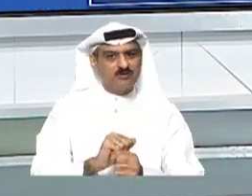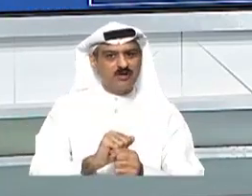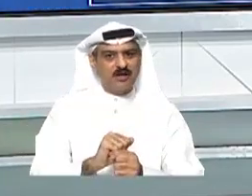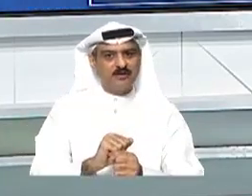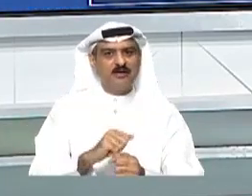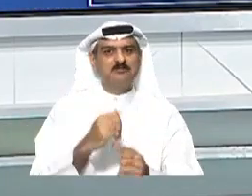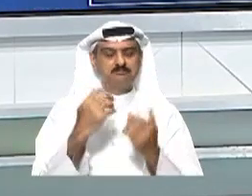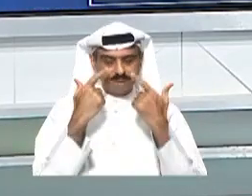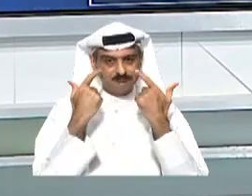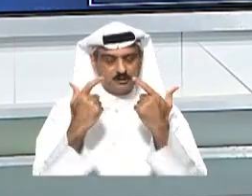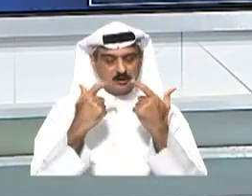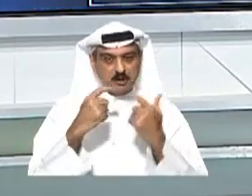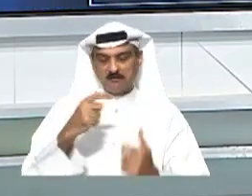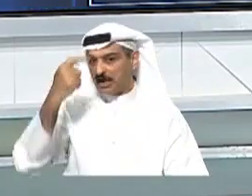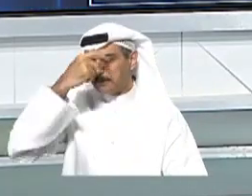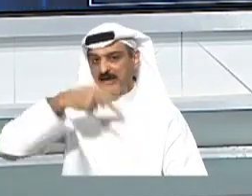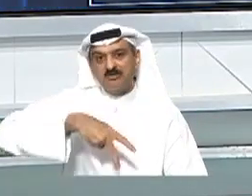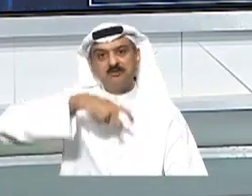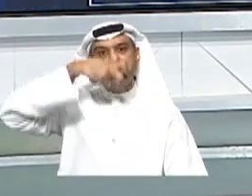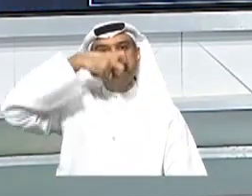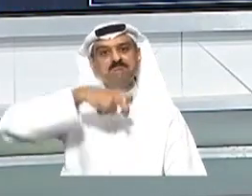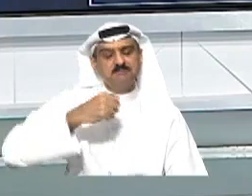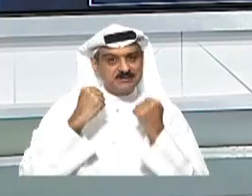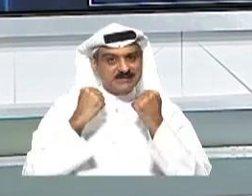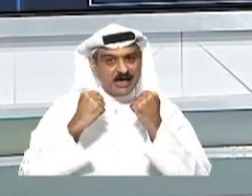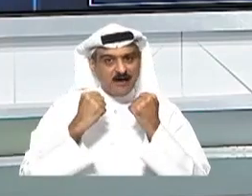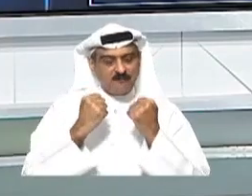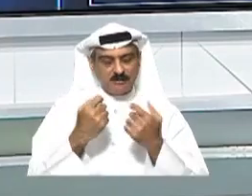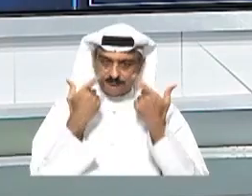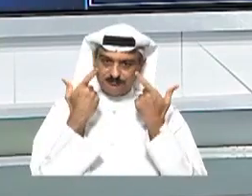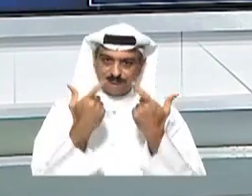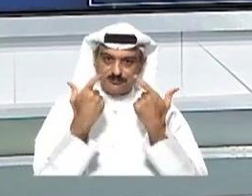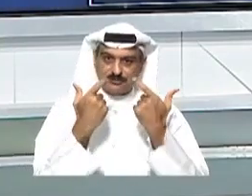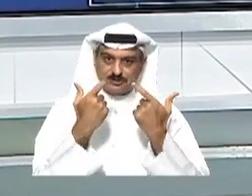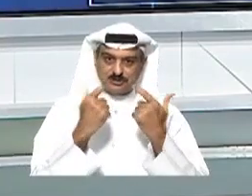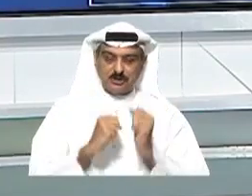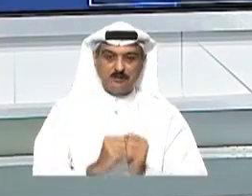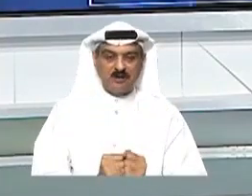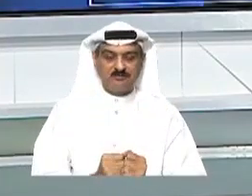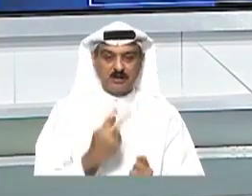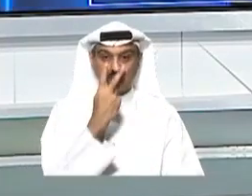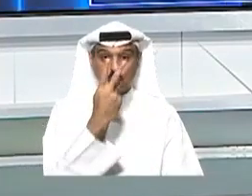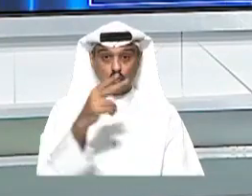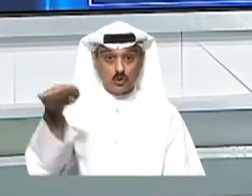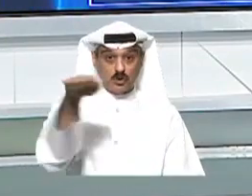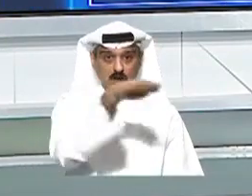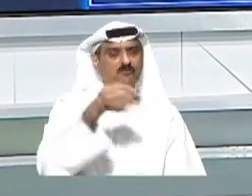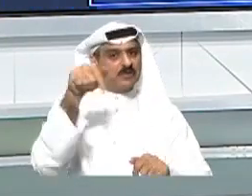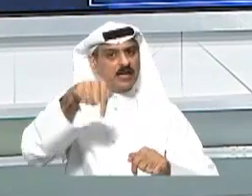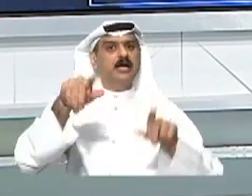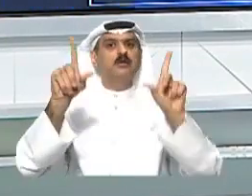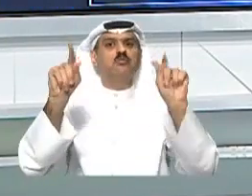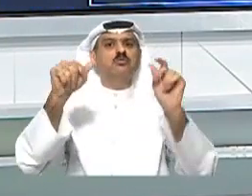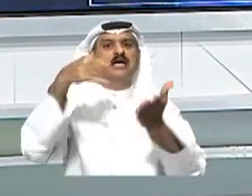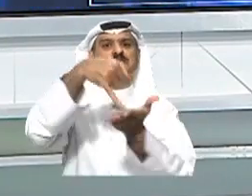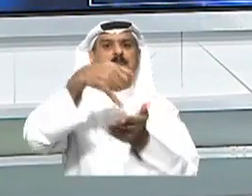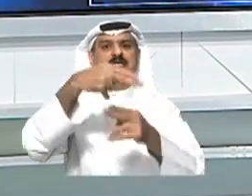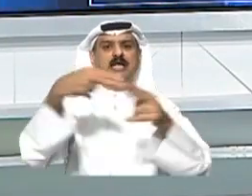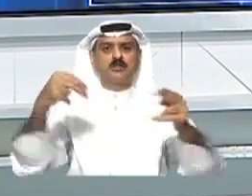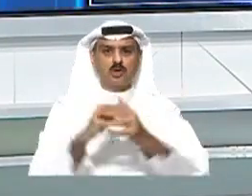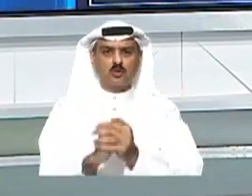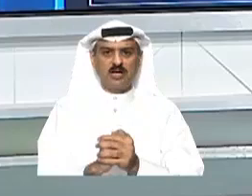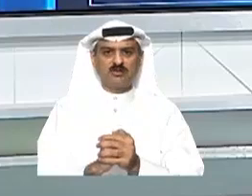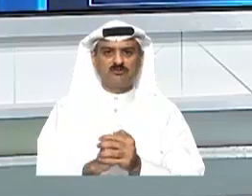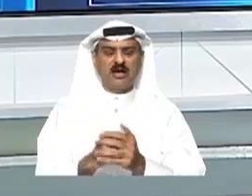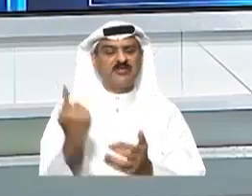من أمراض الربو والحساسية حطوا بالكم خلال هذه الأجواء الرطبة. الرؤية الأفقية حاليا ممتازة في مدينة الكويت تتجاوز